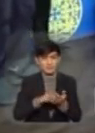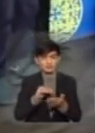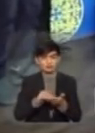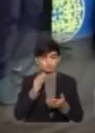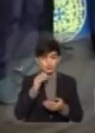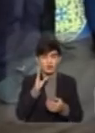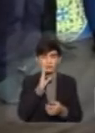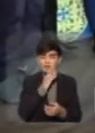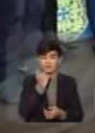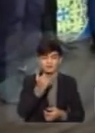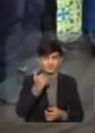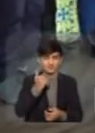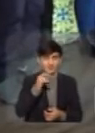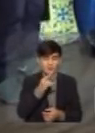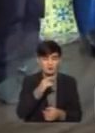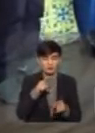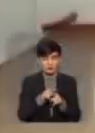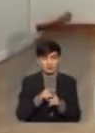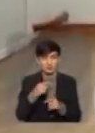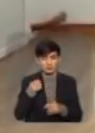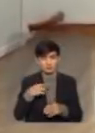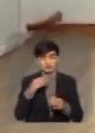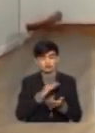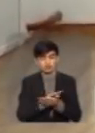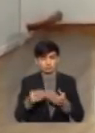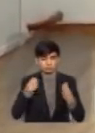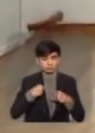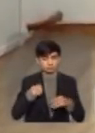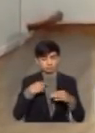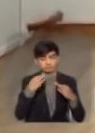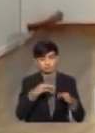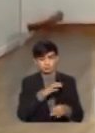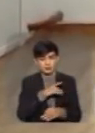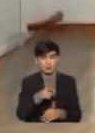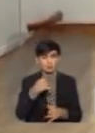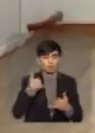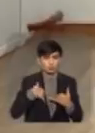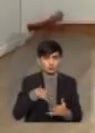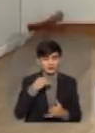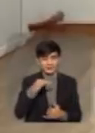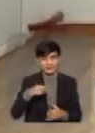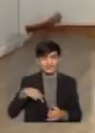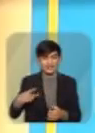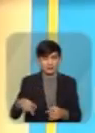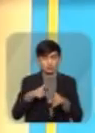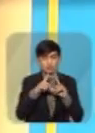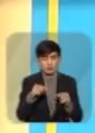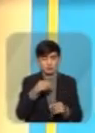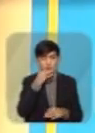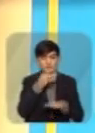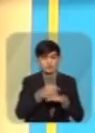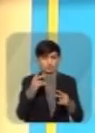анасы болса, мектепке баламды таза киімде жібергенмін. Мектепте болған жайтқа мұғалім мен мектеп басшылығы жауапты деп